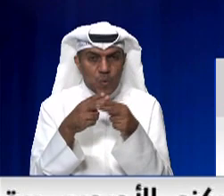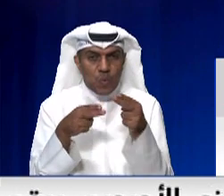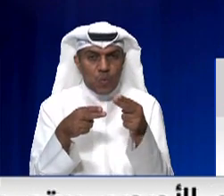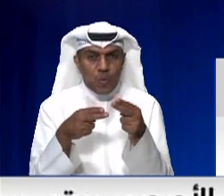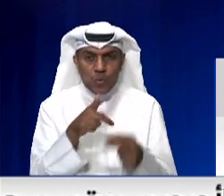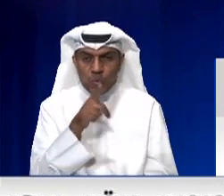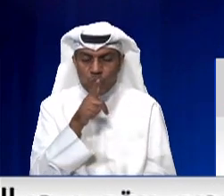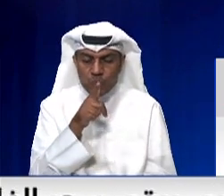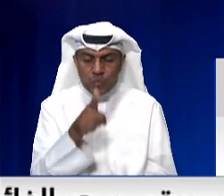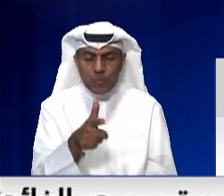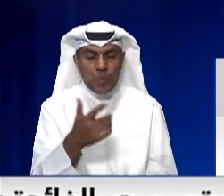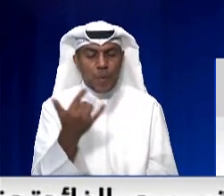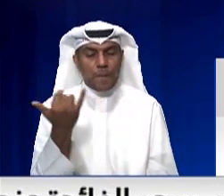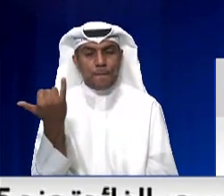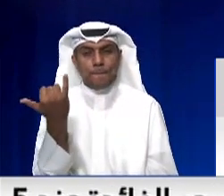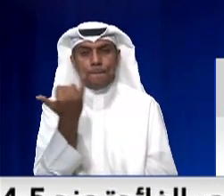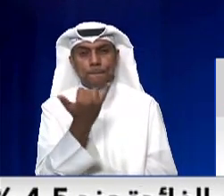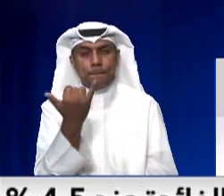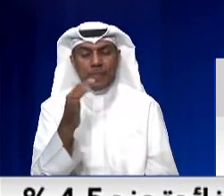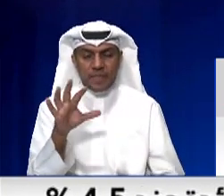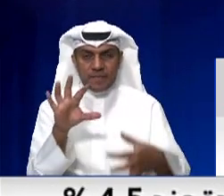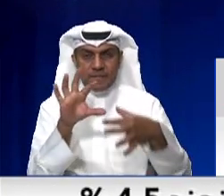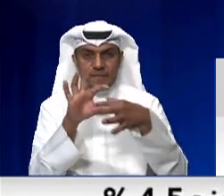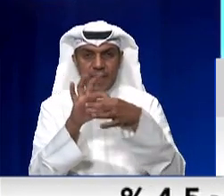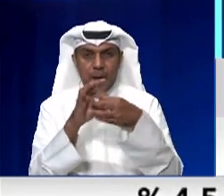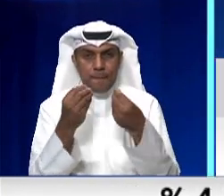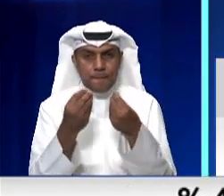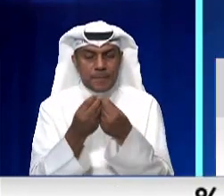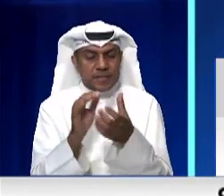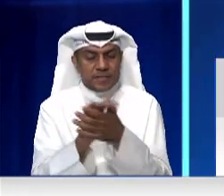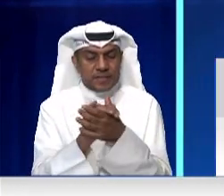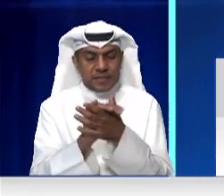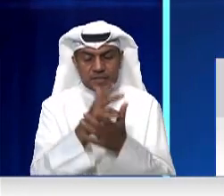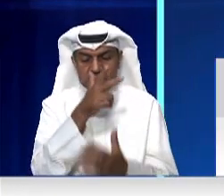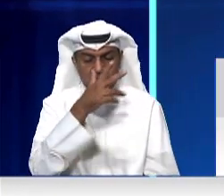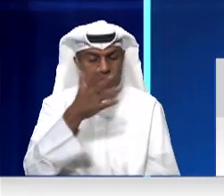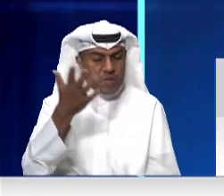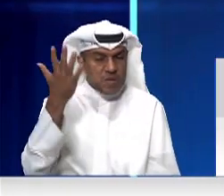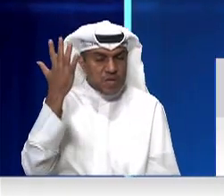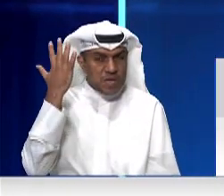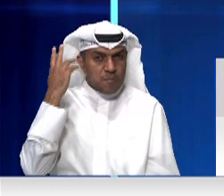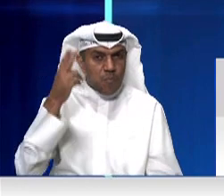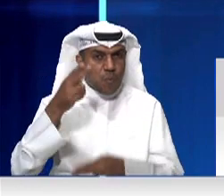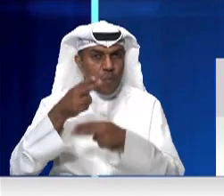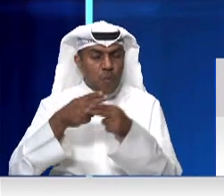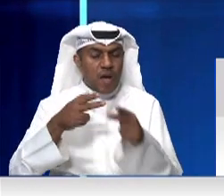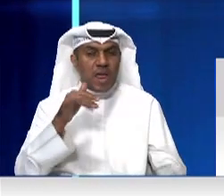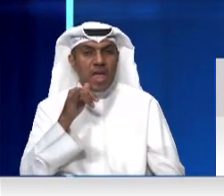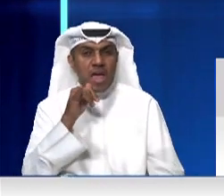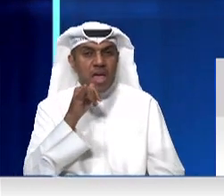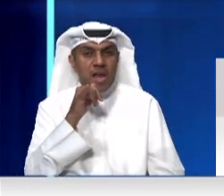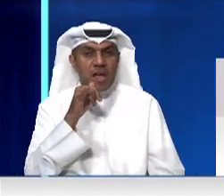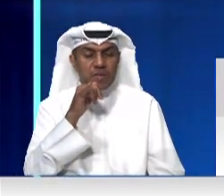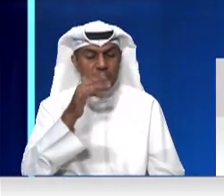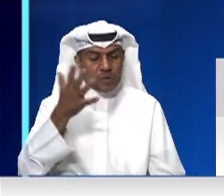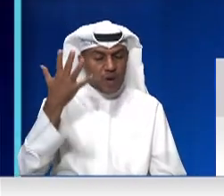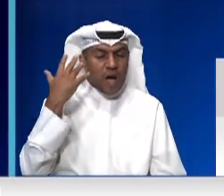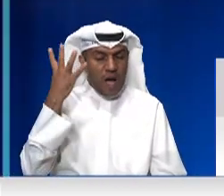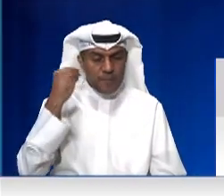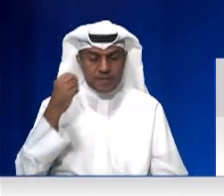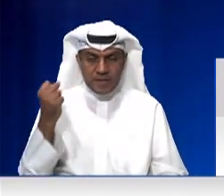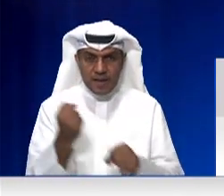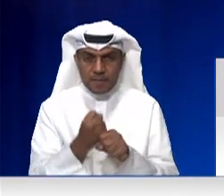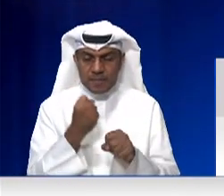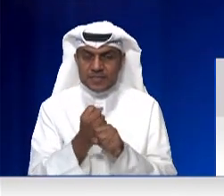نعلق أهمية كبيرة على تعزيز روابط الصداقة التاريخية والاستراتيجية وتطوير سبل التعاون المتميزة